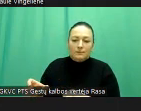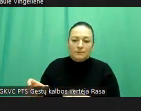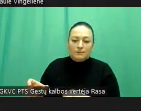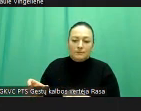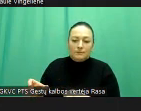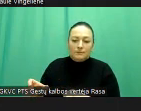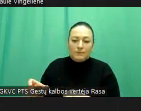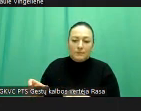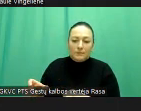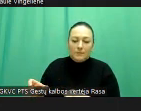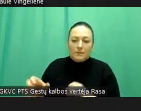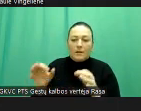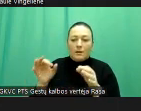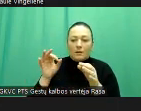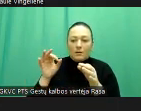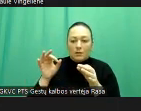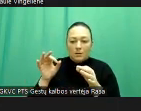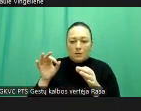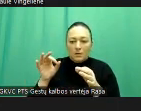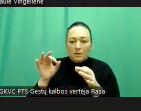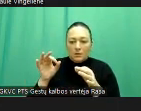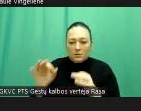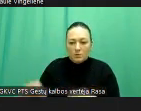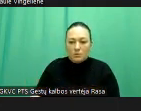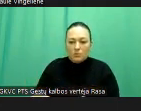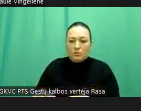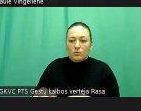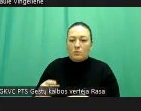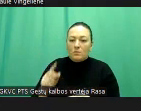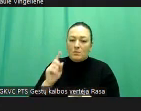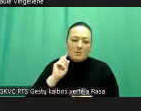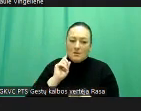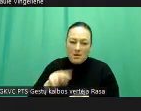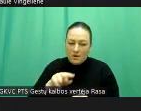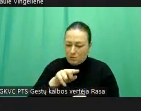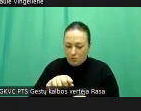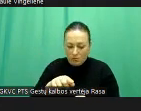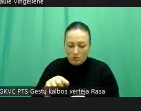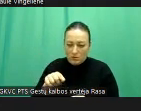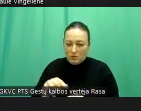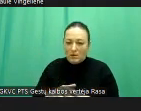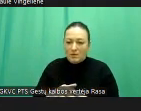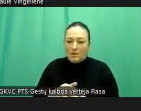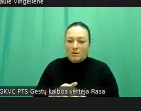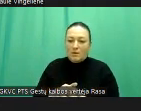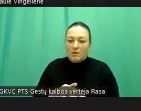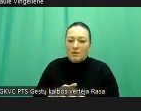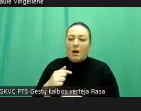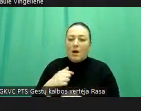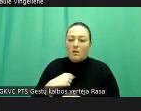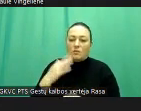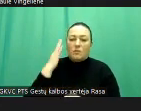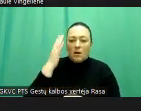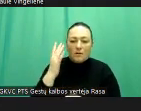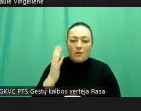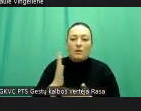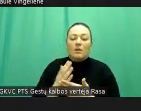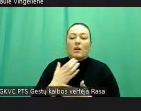iš tikrųjų stumia šią koncepciją, tarpdalykiškumo koncepciją, tai aš manau